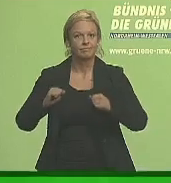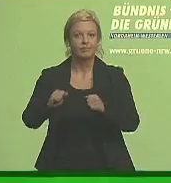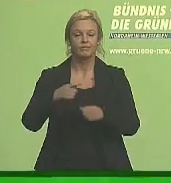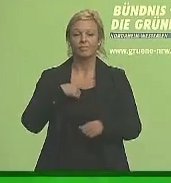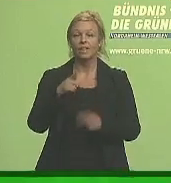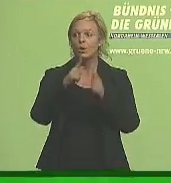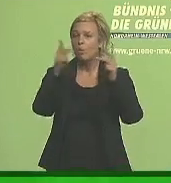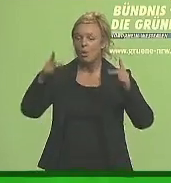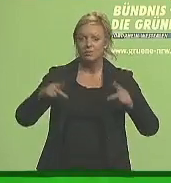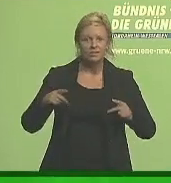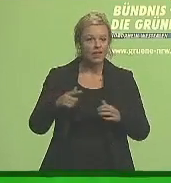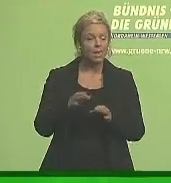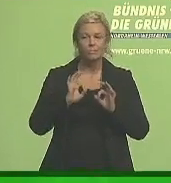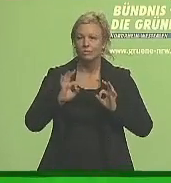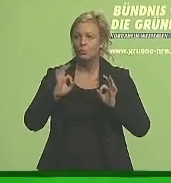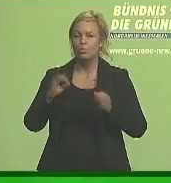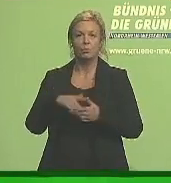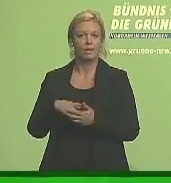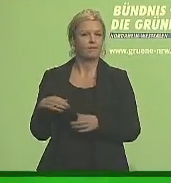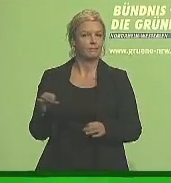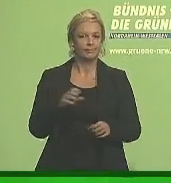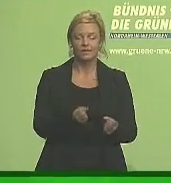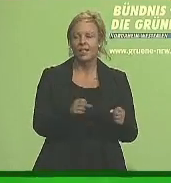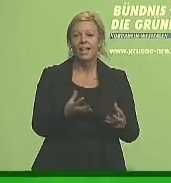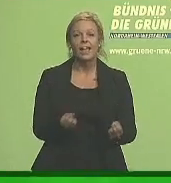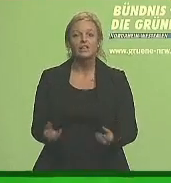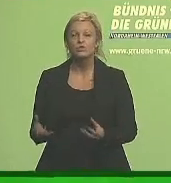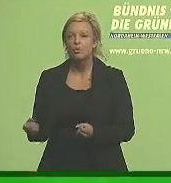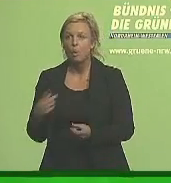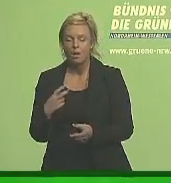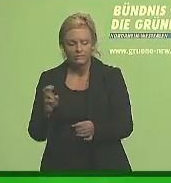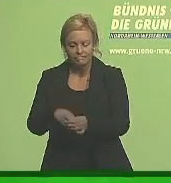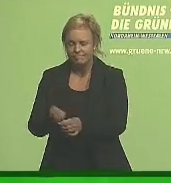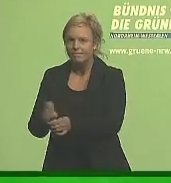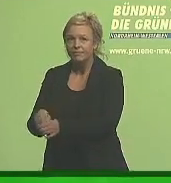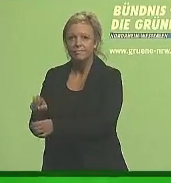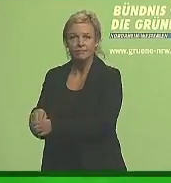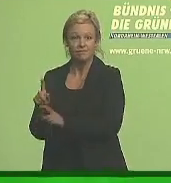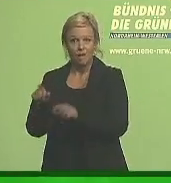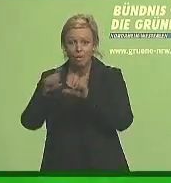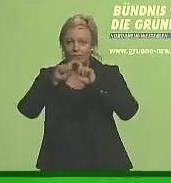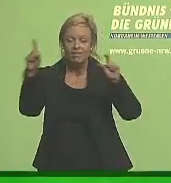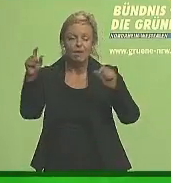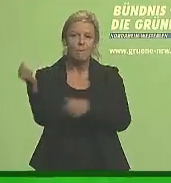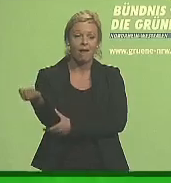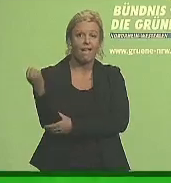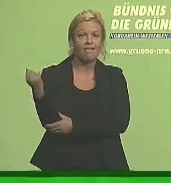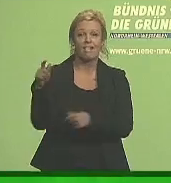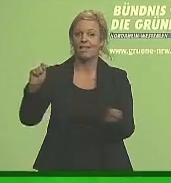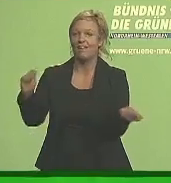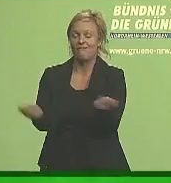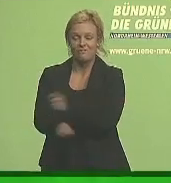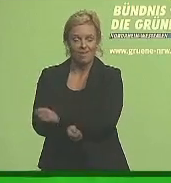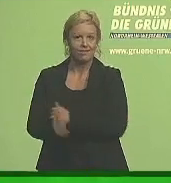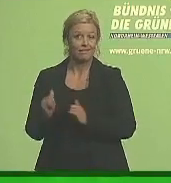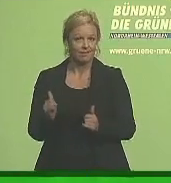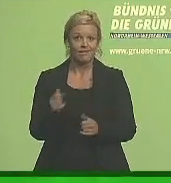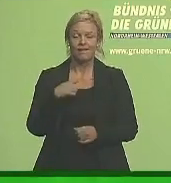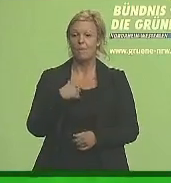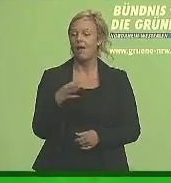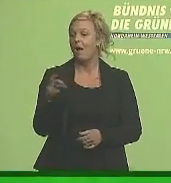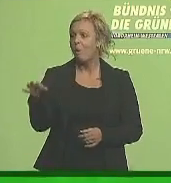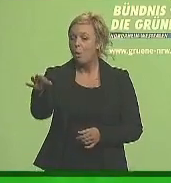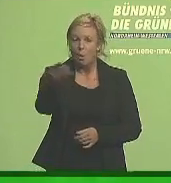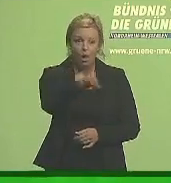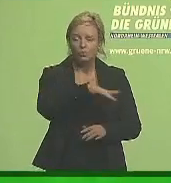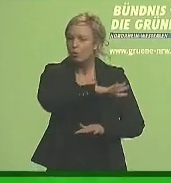Konzepte, ganzheitliche Konzepte, die in alle Ressorts reinreichen, auch beim Thema Energiewende, aber wir müssen auch vor Ort alle an einen Tisch holen.